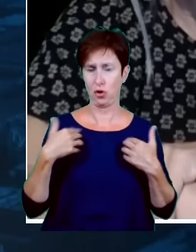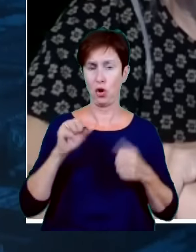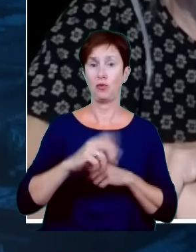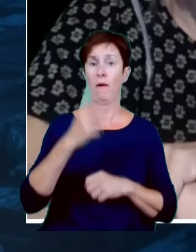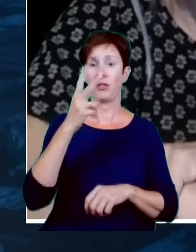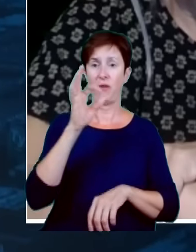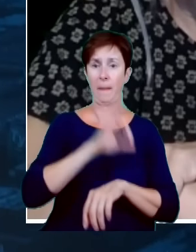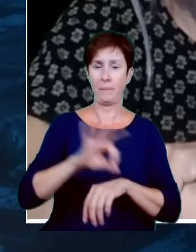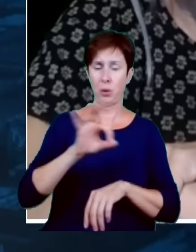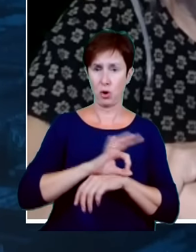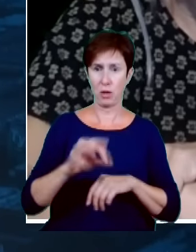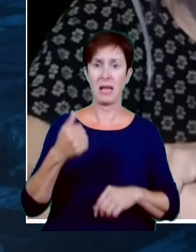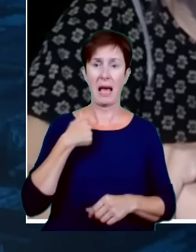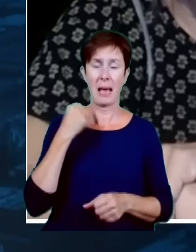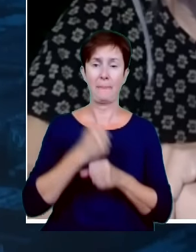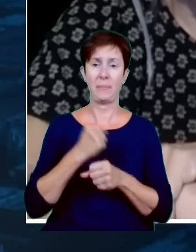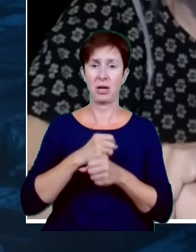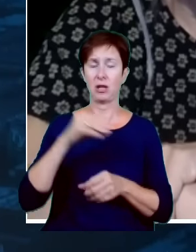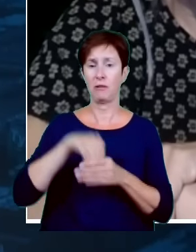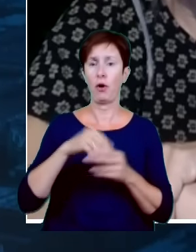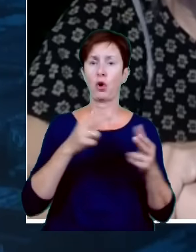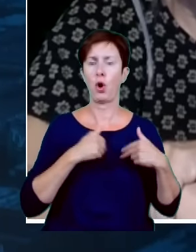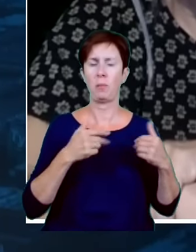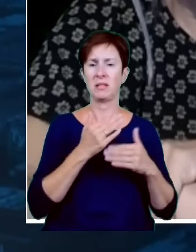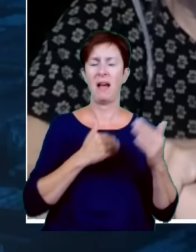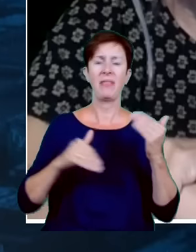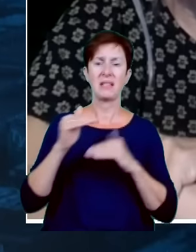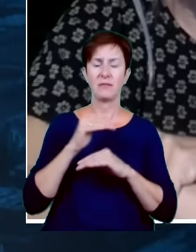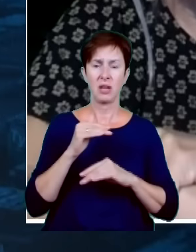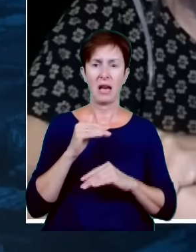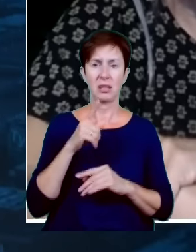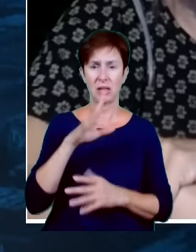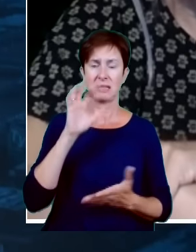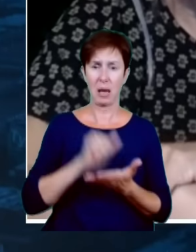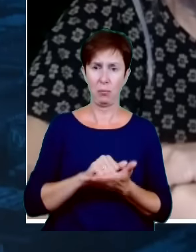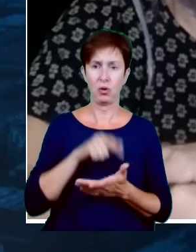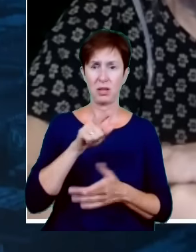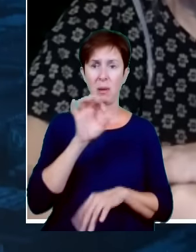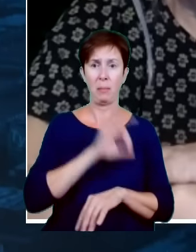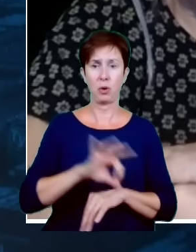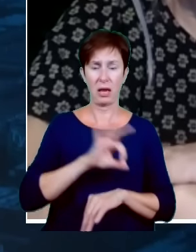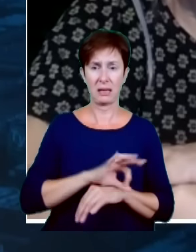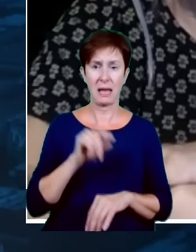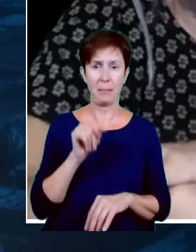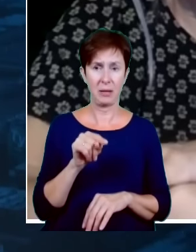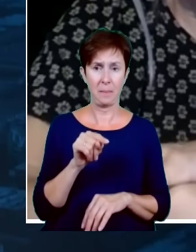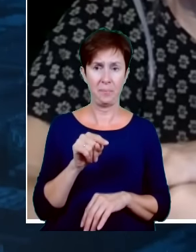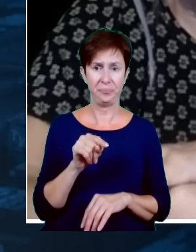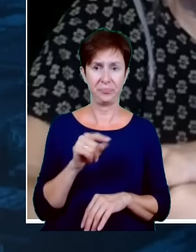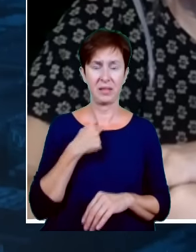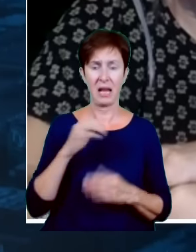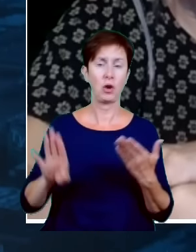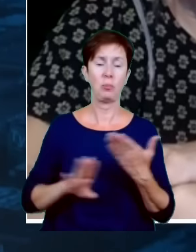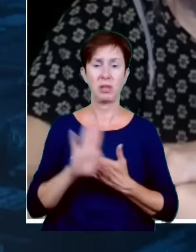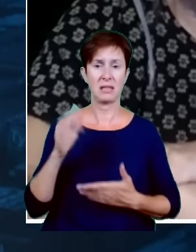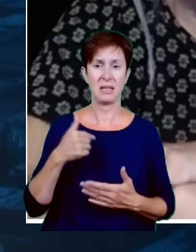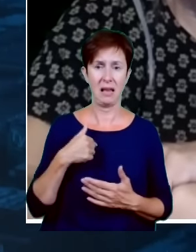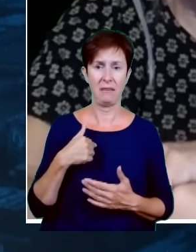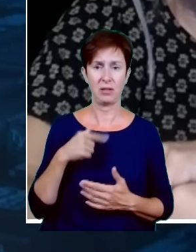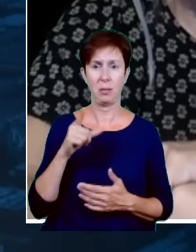pracuję w komisji nadzwyczajnej która zajmuje się właśnie tymi projektami jako Przedstawicielka klubu prawa